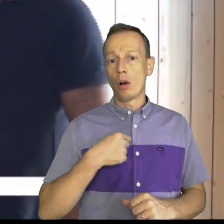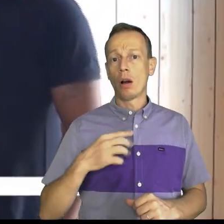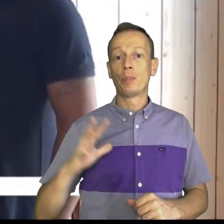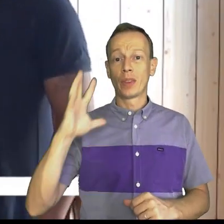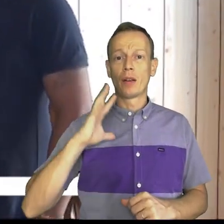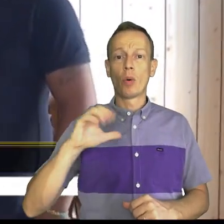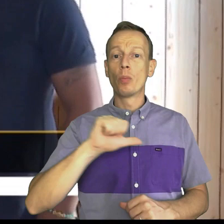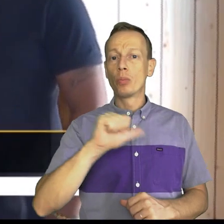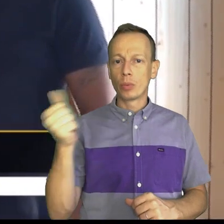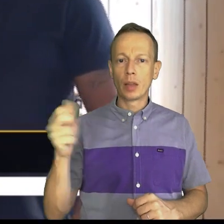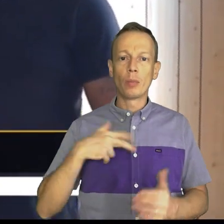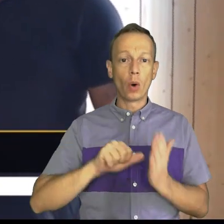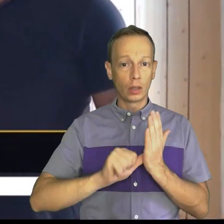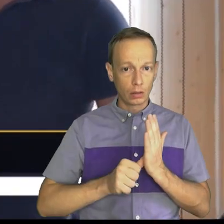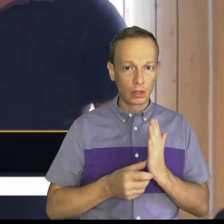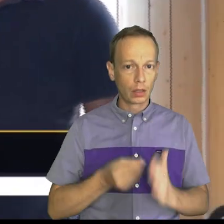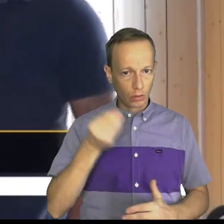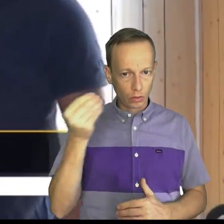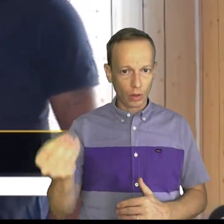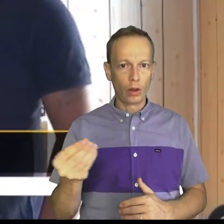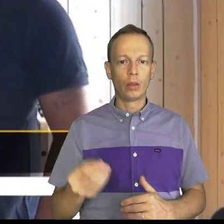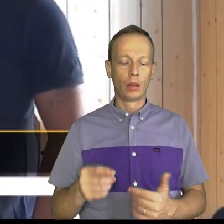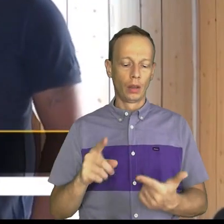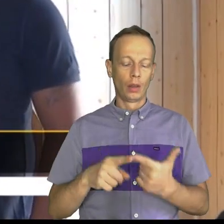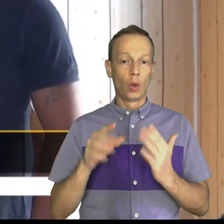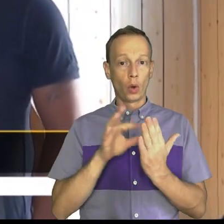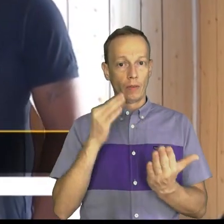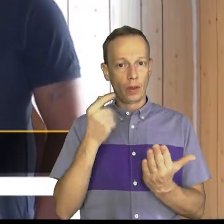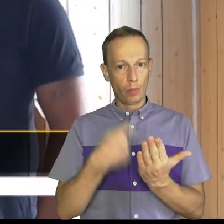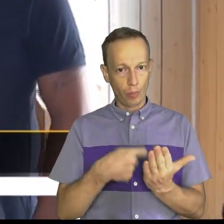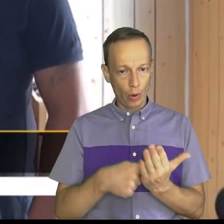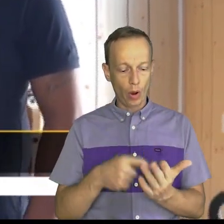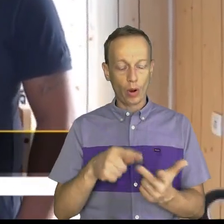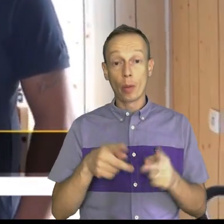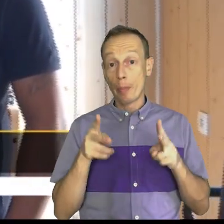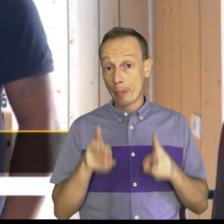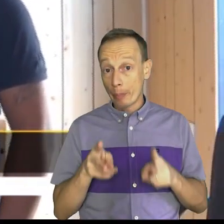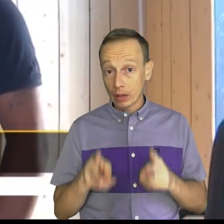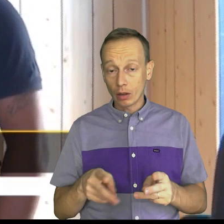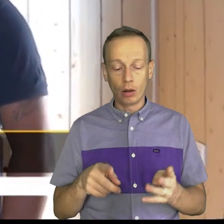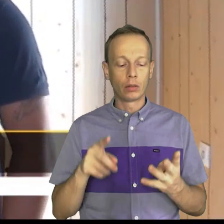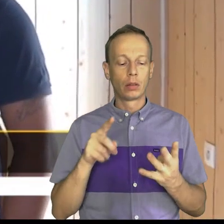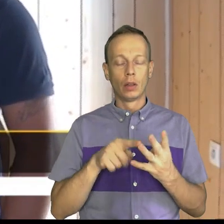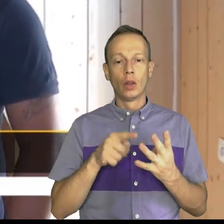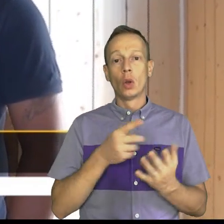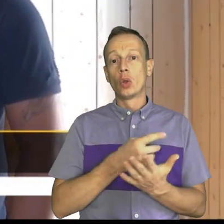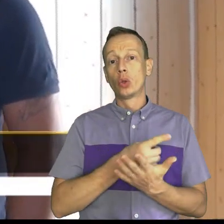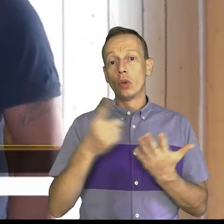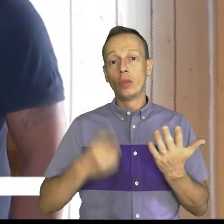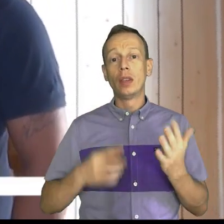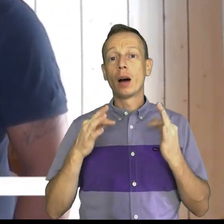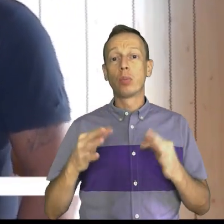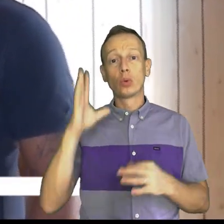D'accord. Moi, j'avais fourni en premier temps ma carte d'identité, mes relevés bancaires, ma patente,